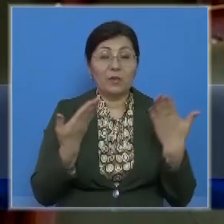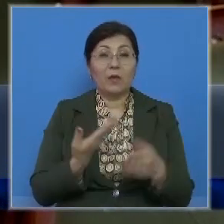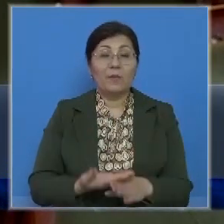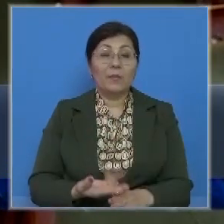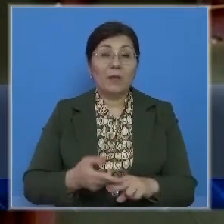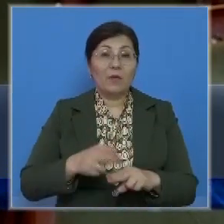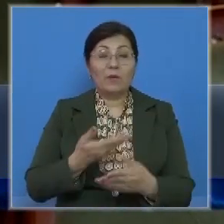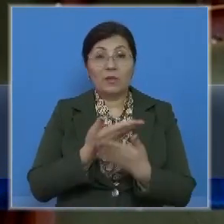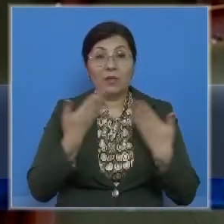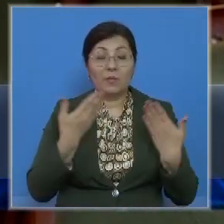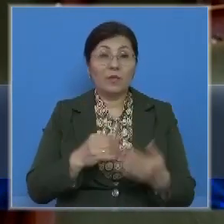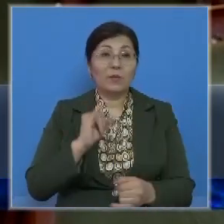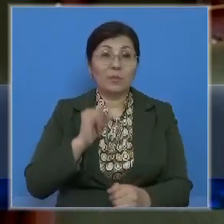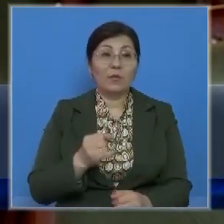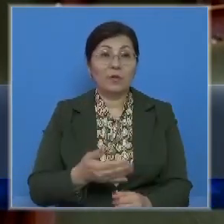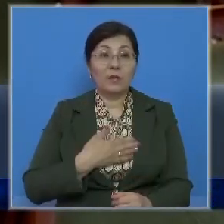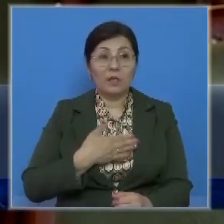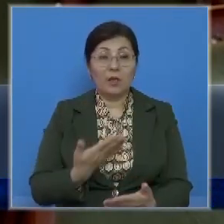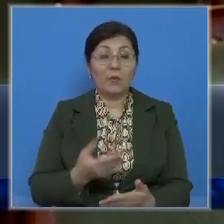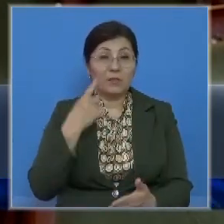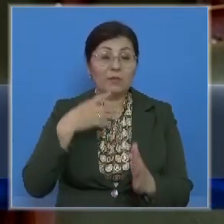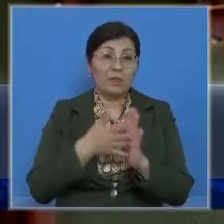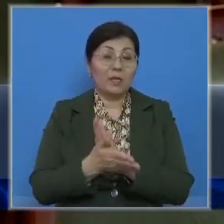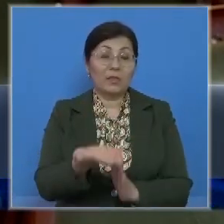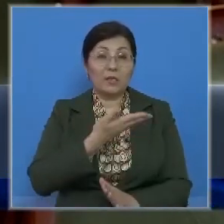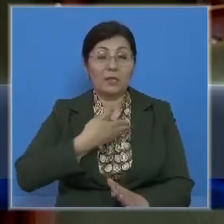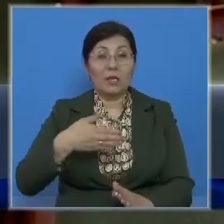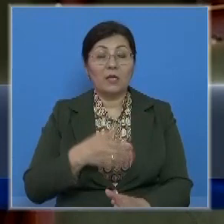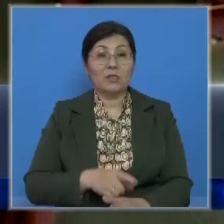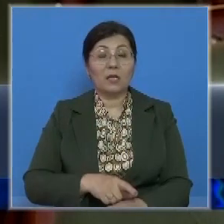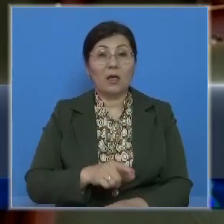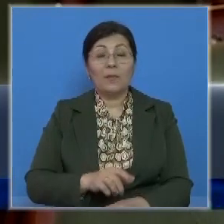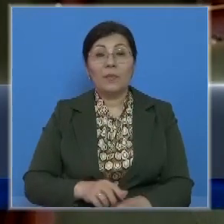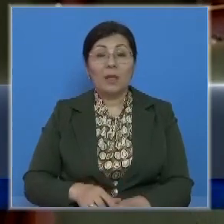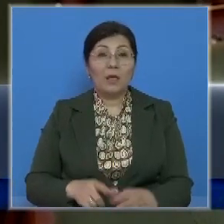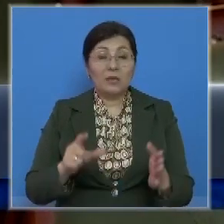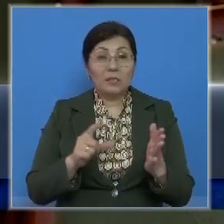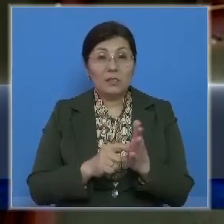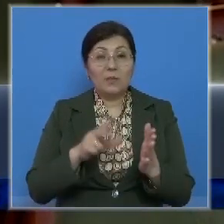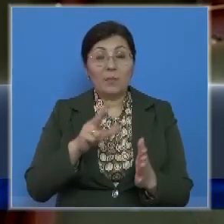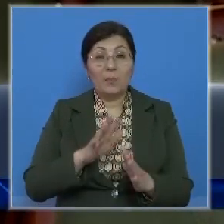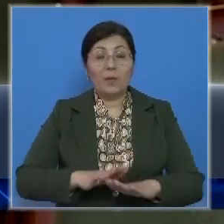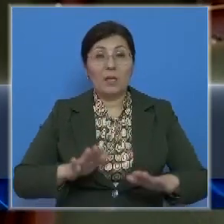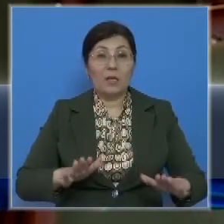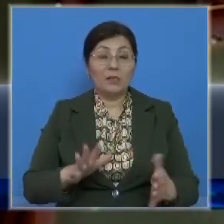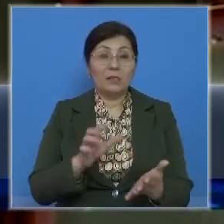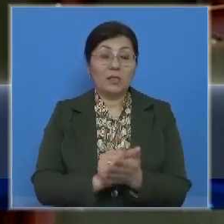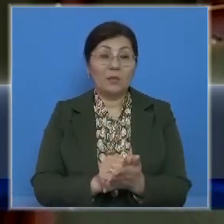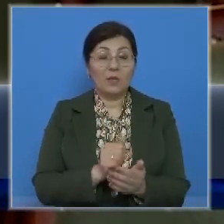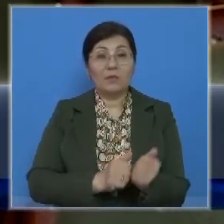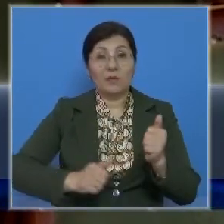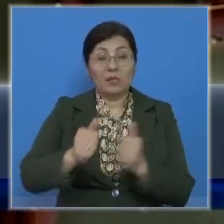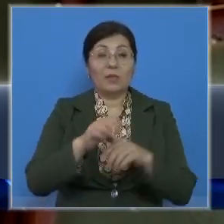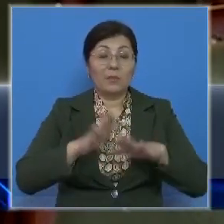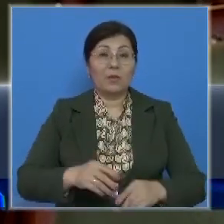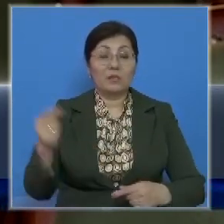Понимаете, в этом нет ничего плохого. Я искренне понимаю наших ребят. На протяжении 7 лет мы занимаем лидирующие места на